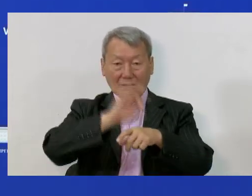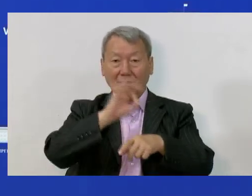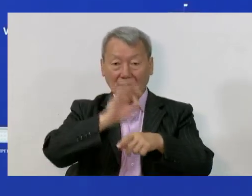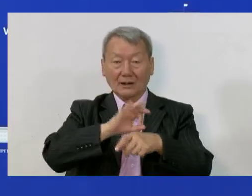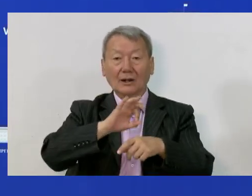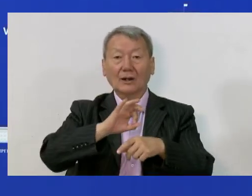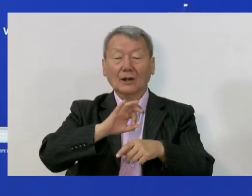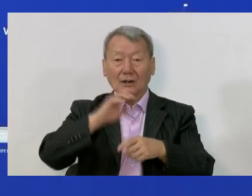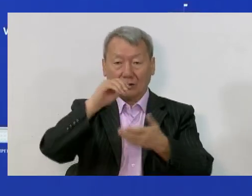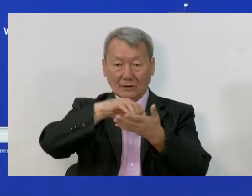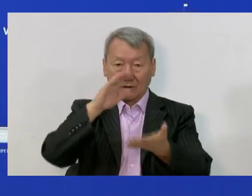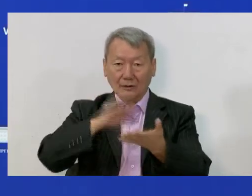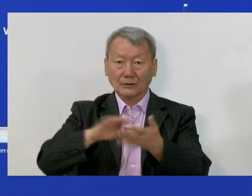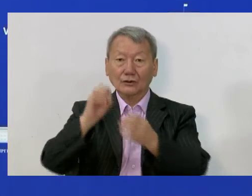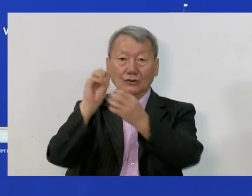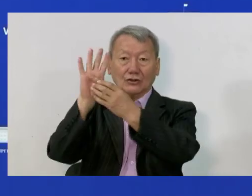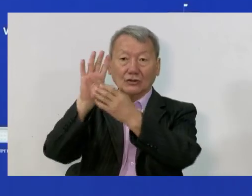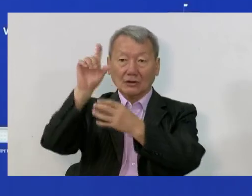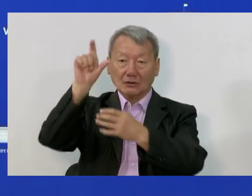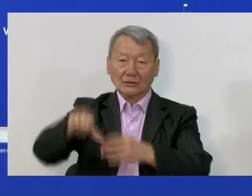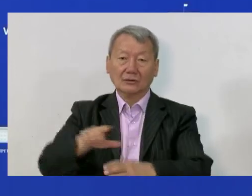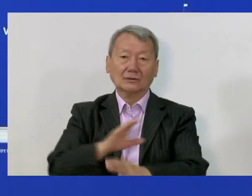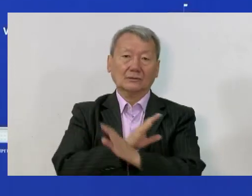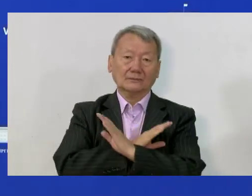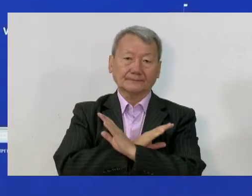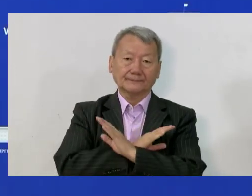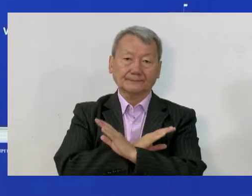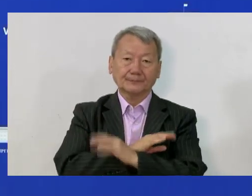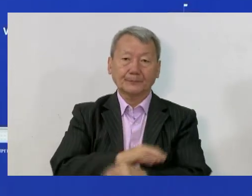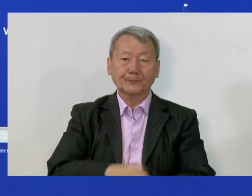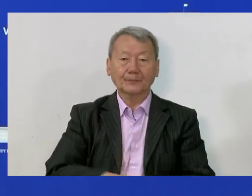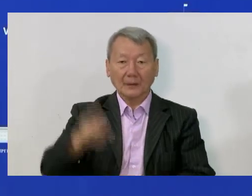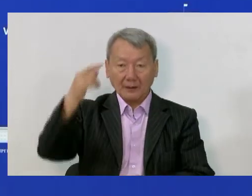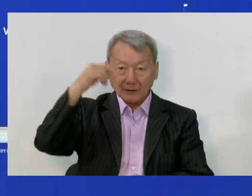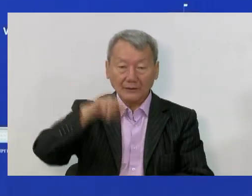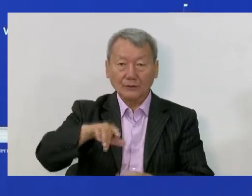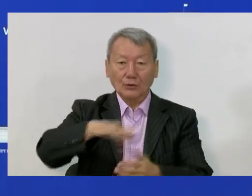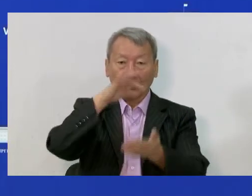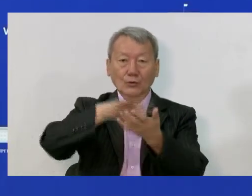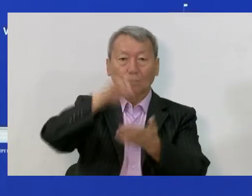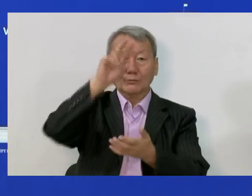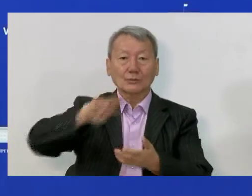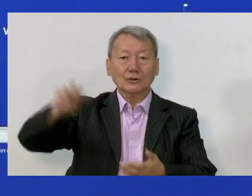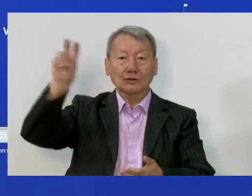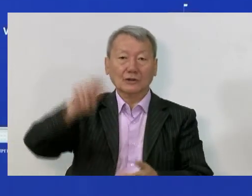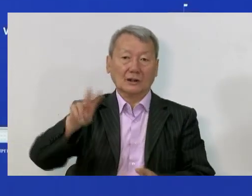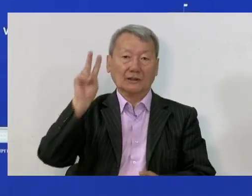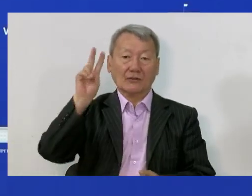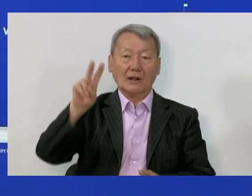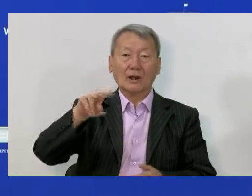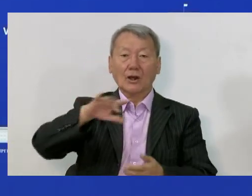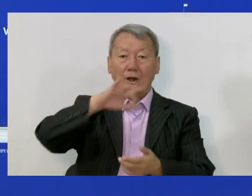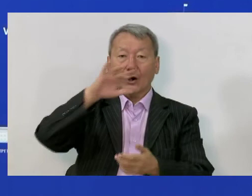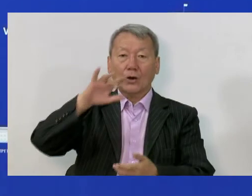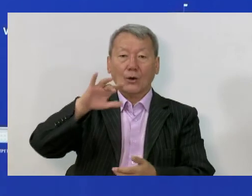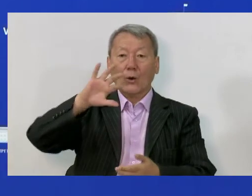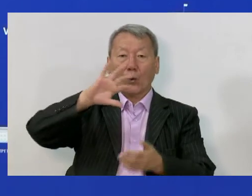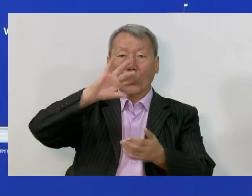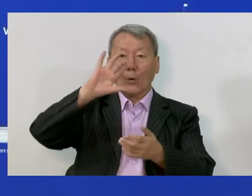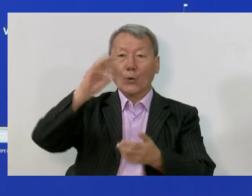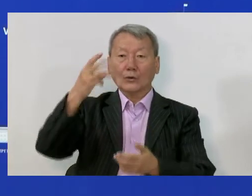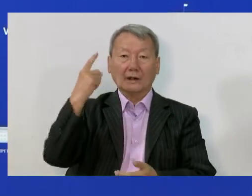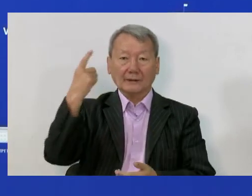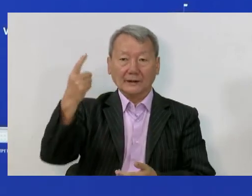-19 зарегистрировано 14 летальных случаев. Из них в городе Бешкек 2, в городе Орш